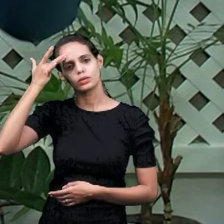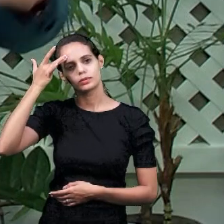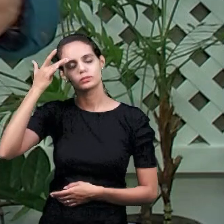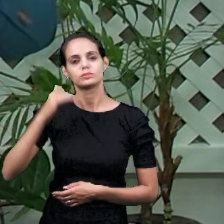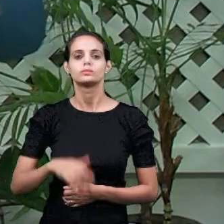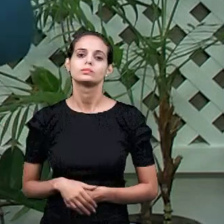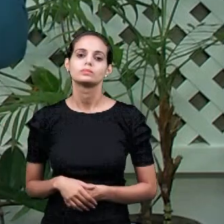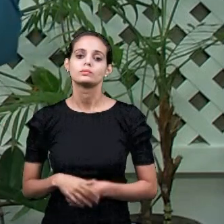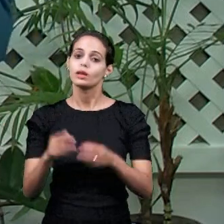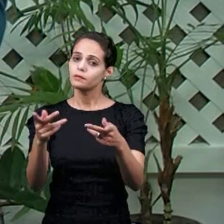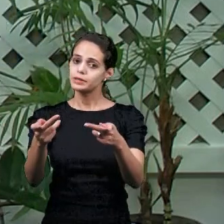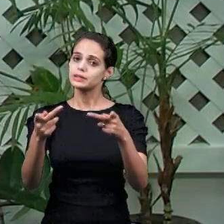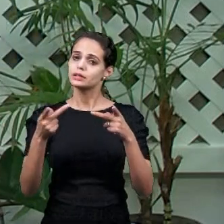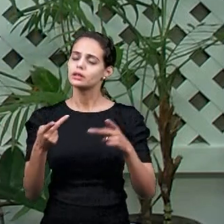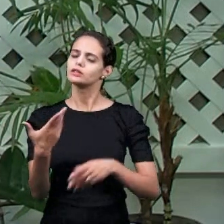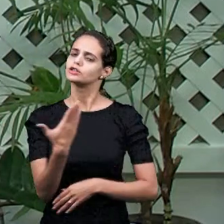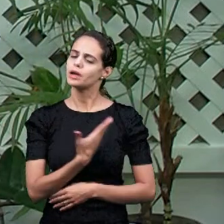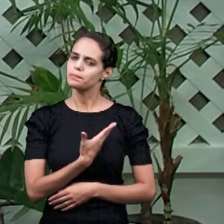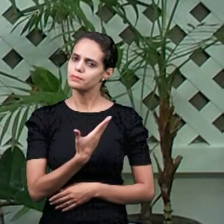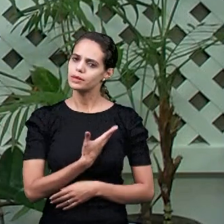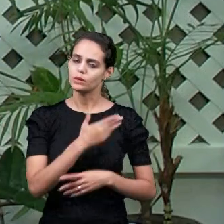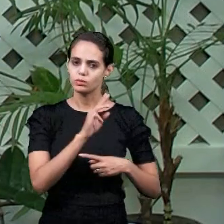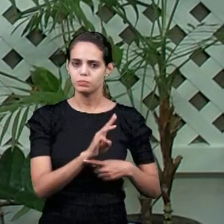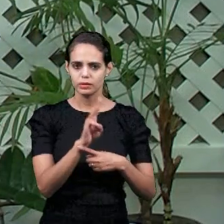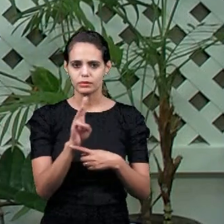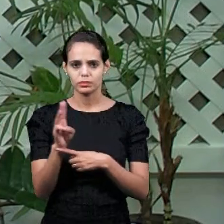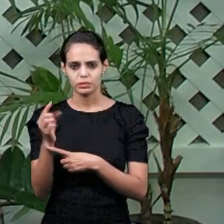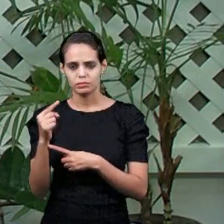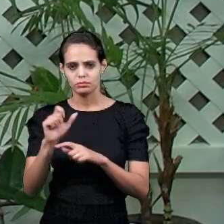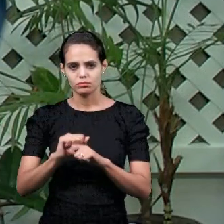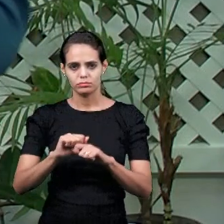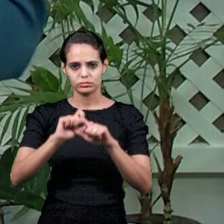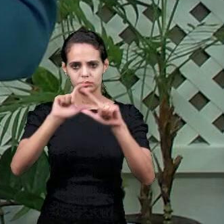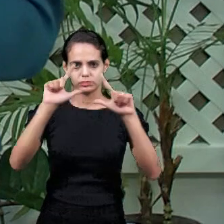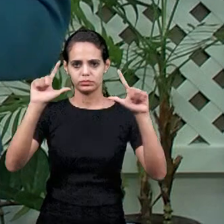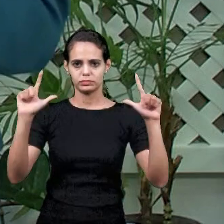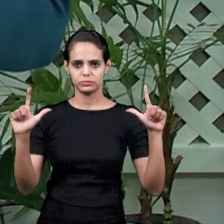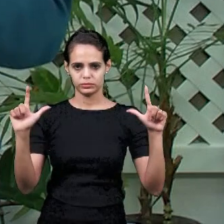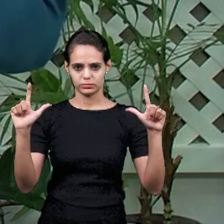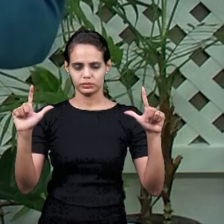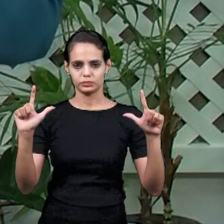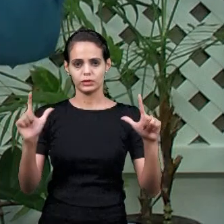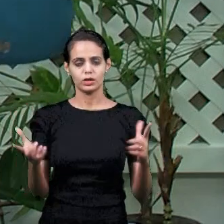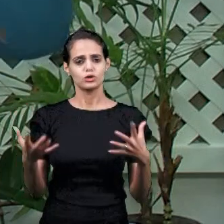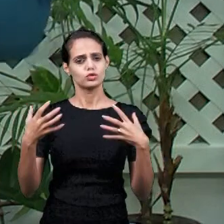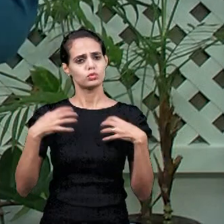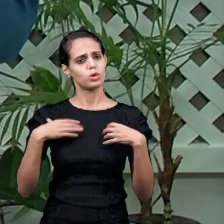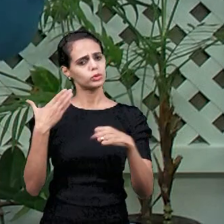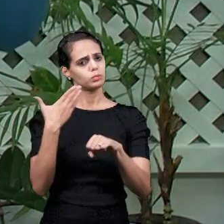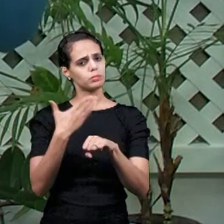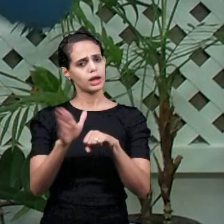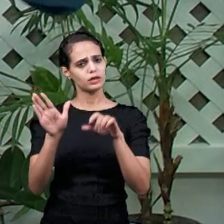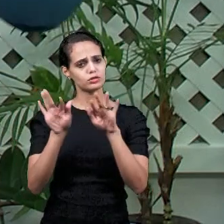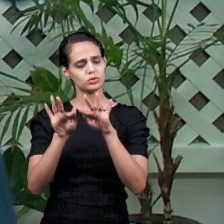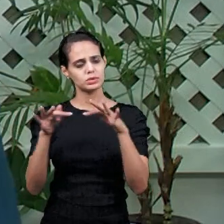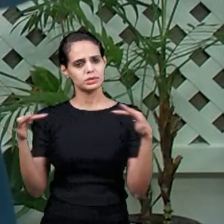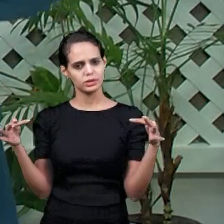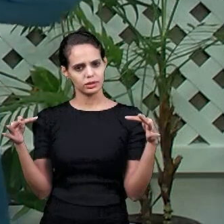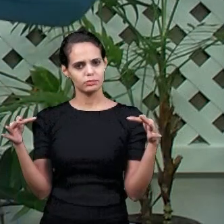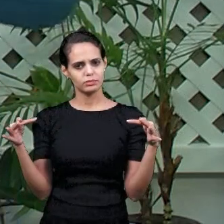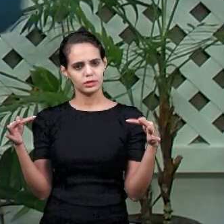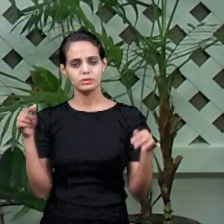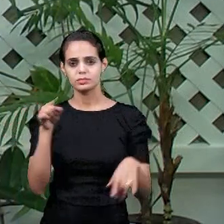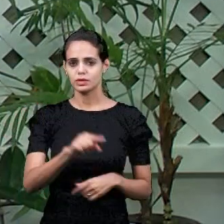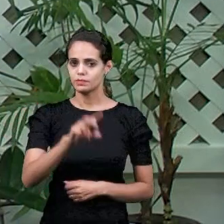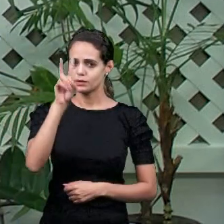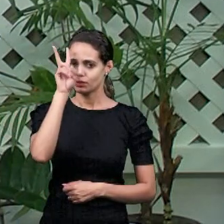visiteurs, des amis, envoyez le lien de culte de ce soir de manière pratique, simple. Vous allez connaître une histoire